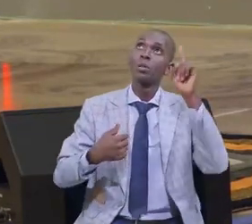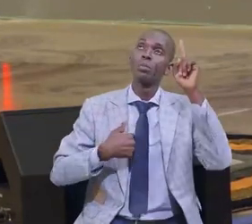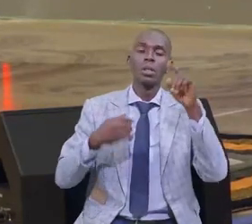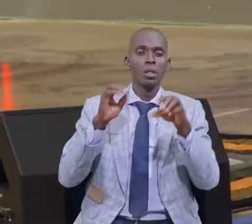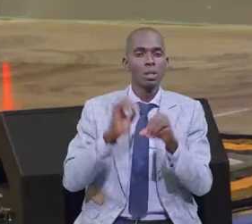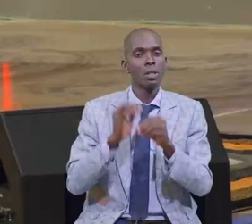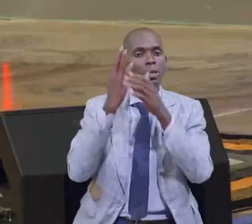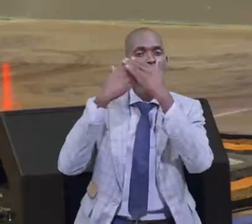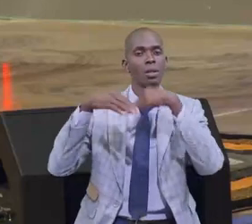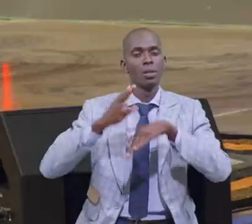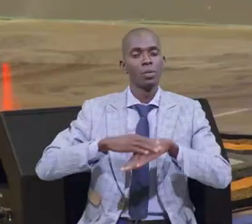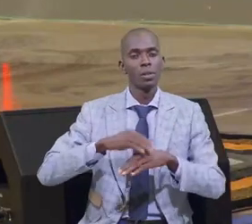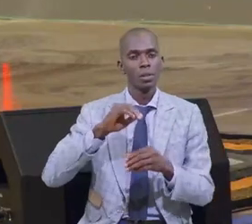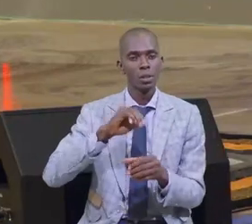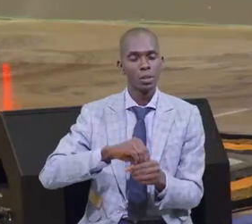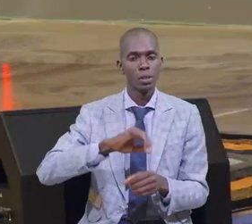paradis.